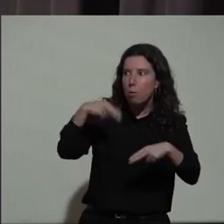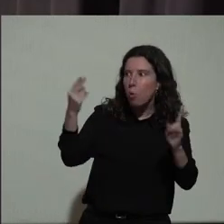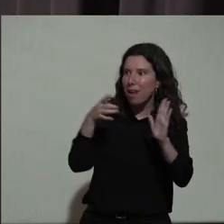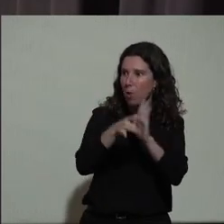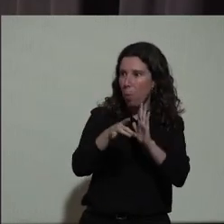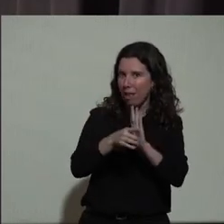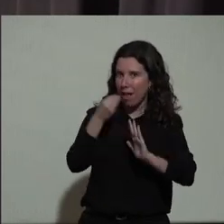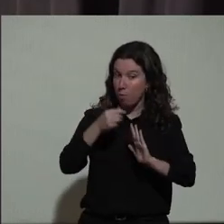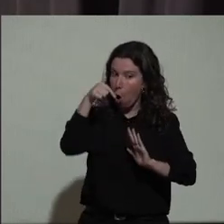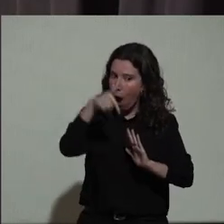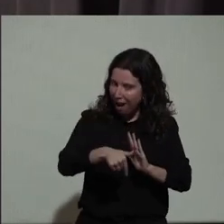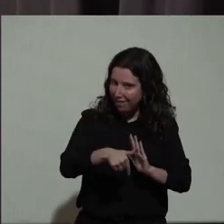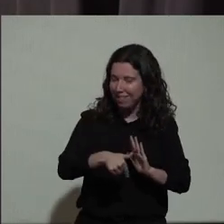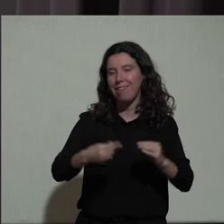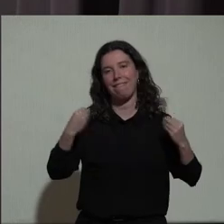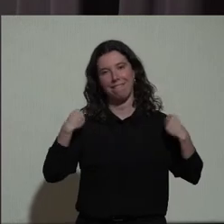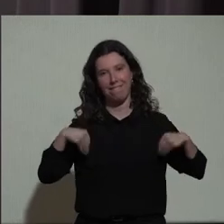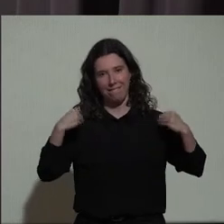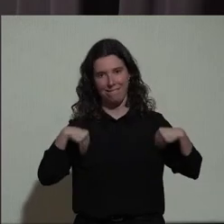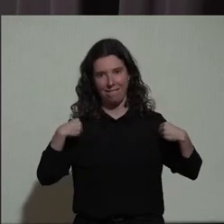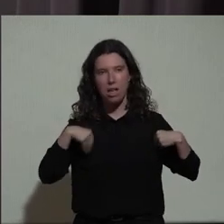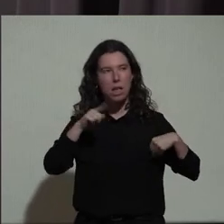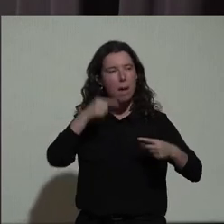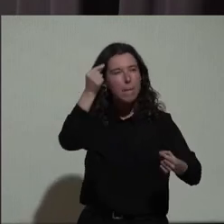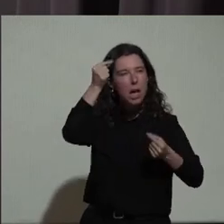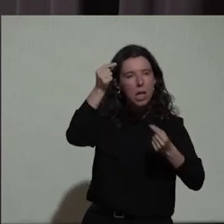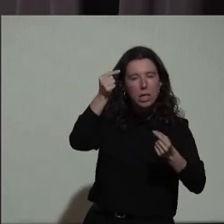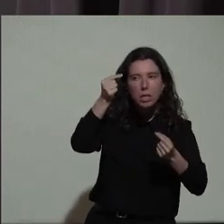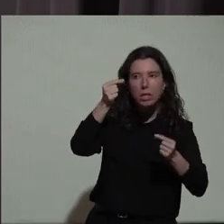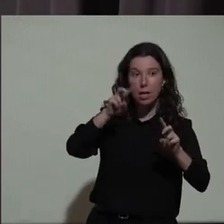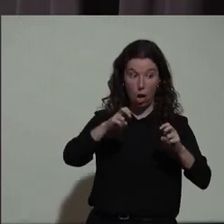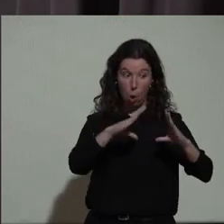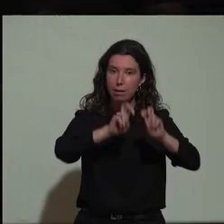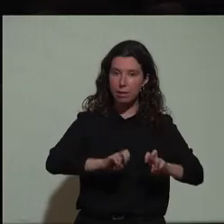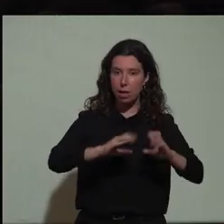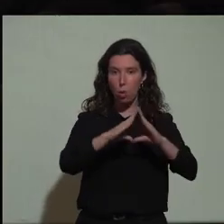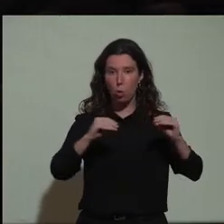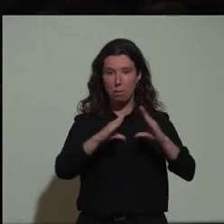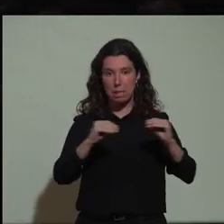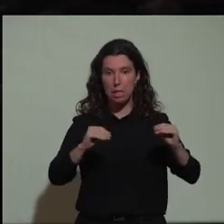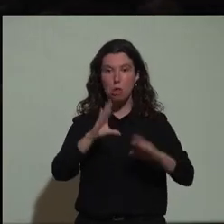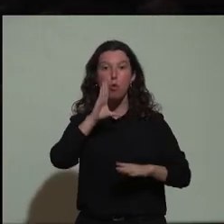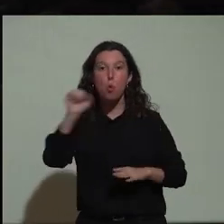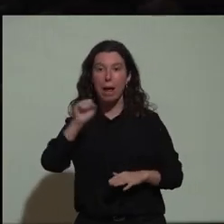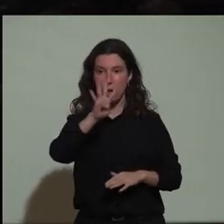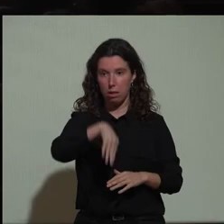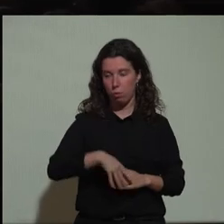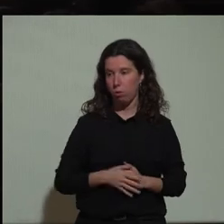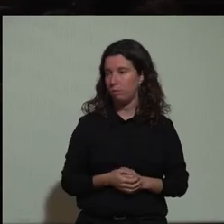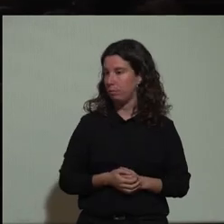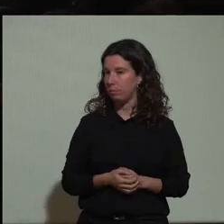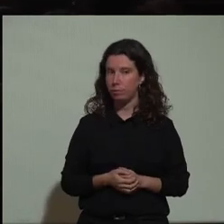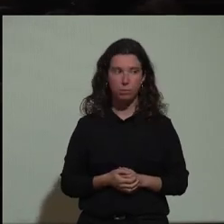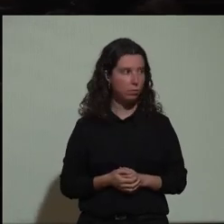aquí. Gaudiu-ne, sigueu crítics i aprofiteu al màxim tot allò que aquesta universitat us ofereix. La veritat